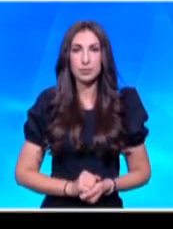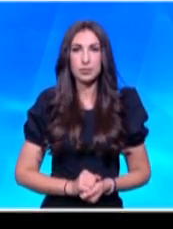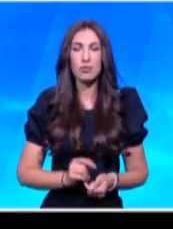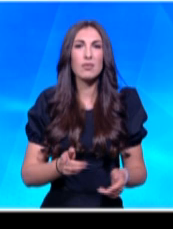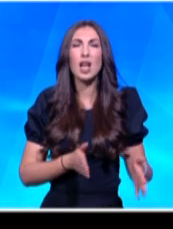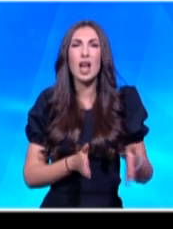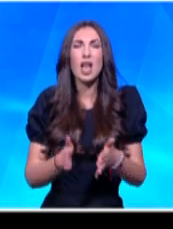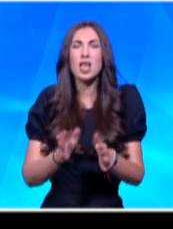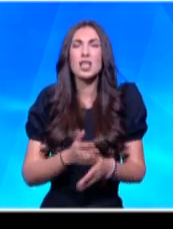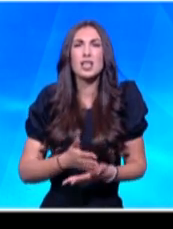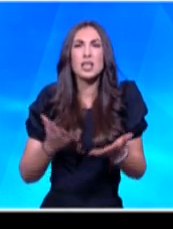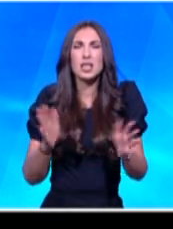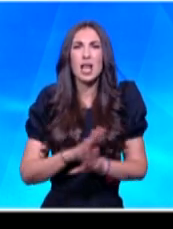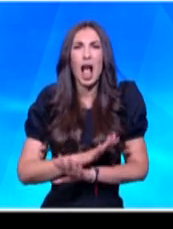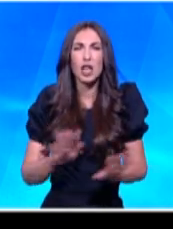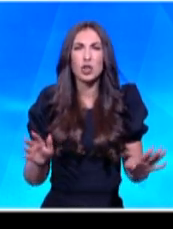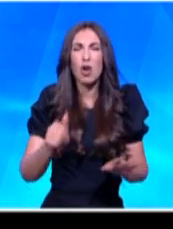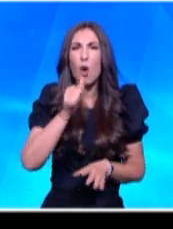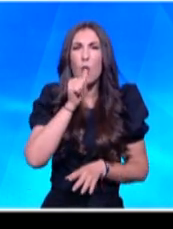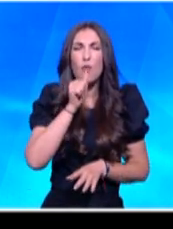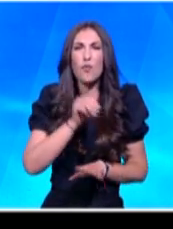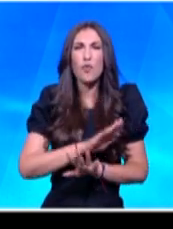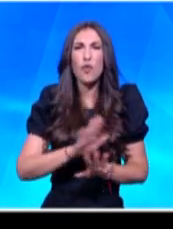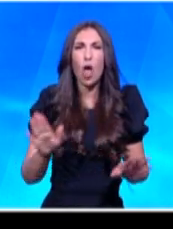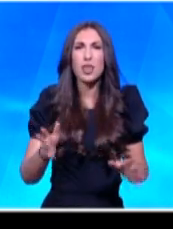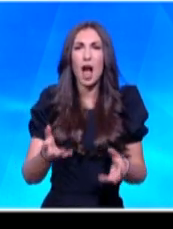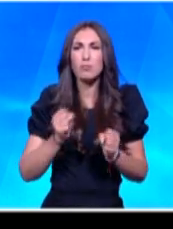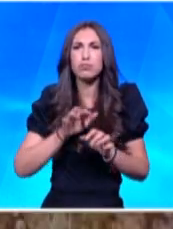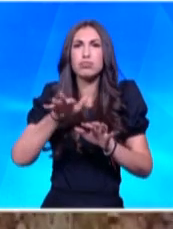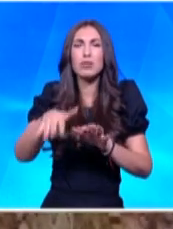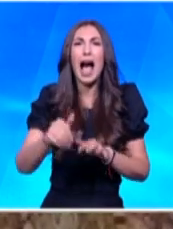Реките са страшни. Водата е превзела Арапя.